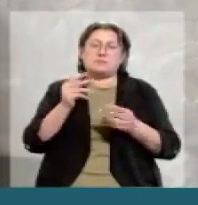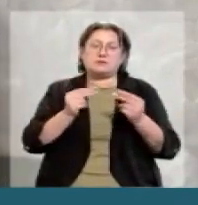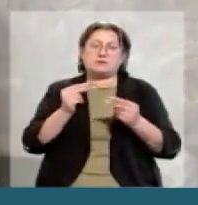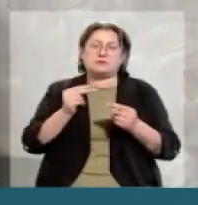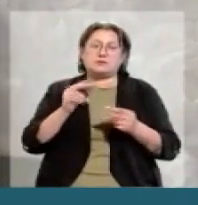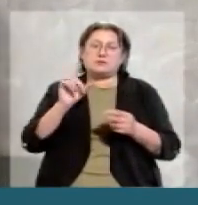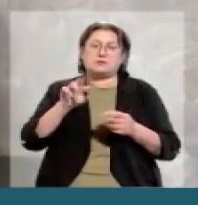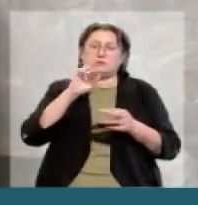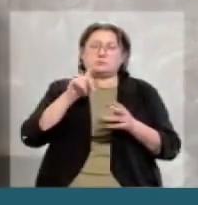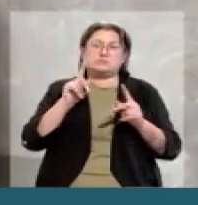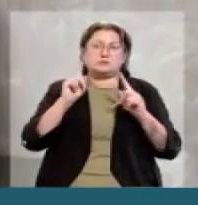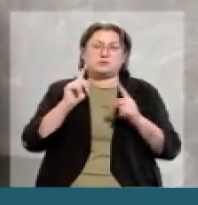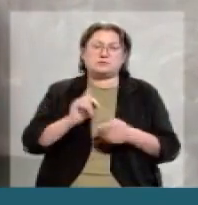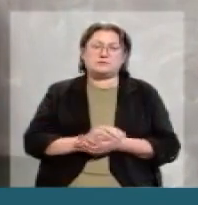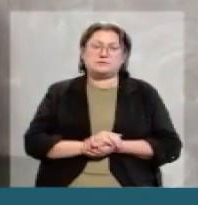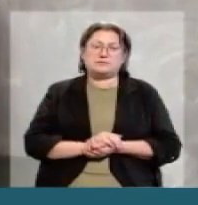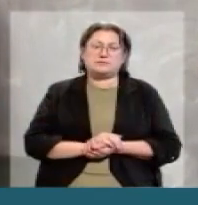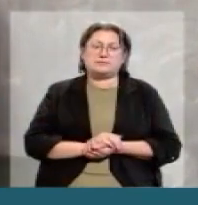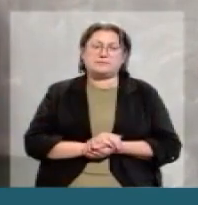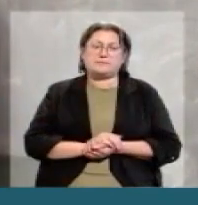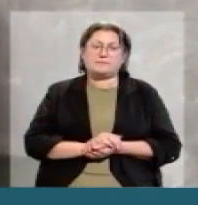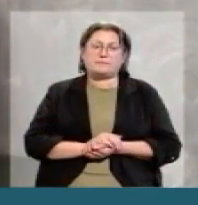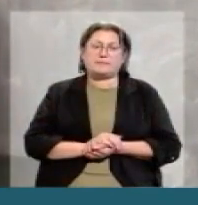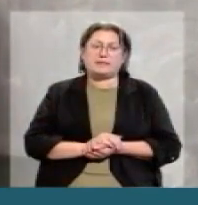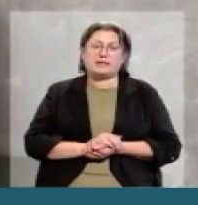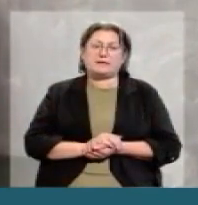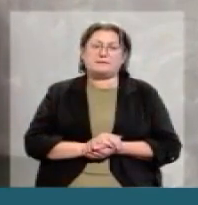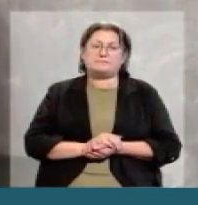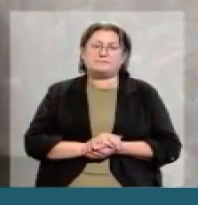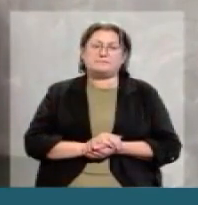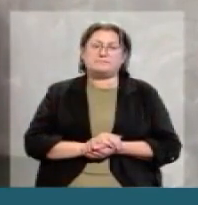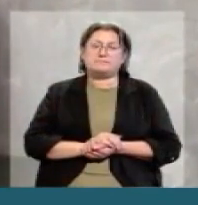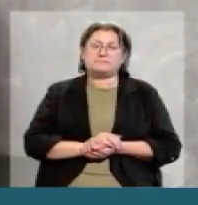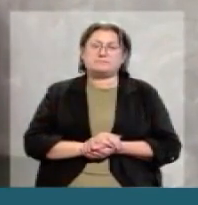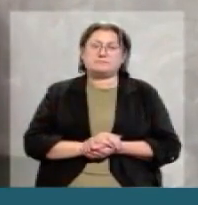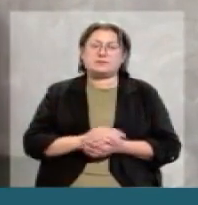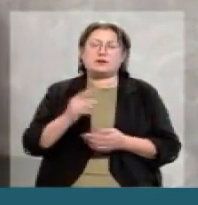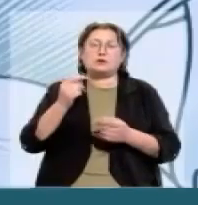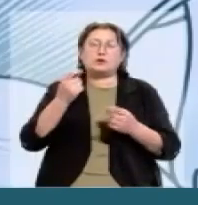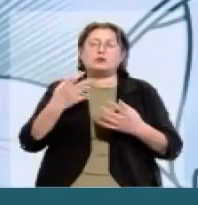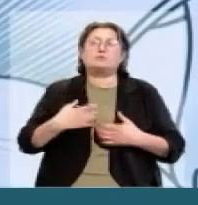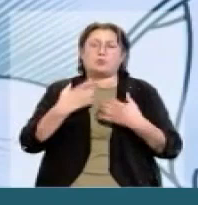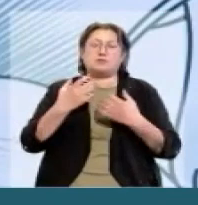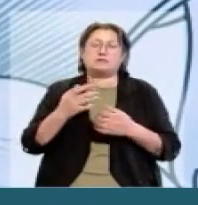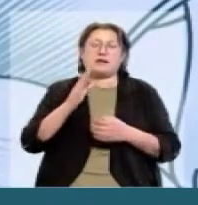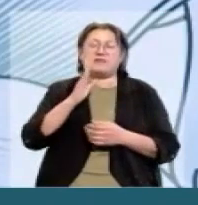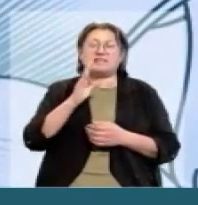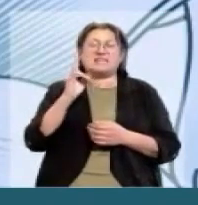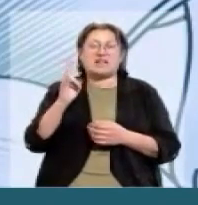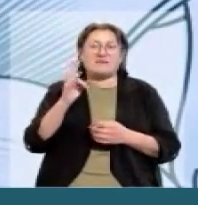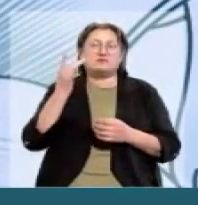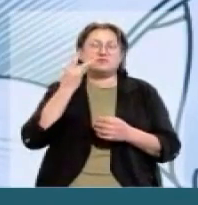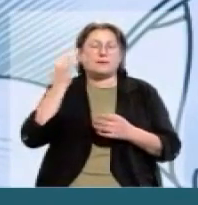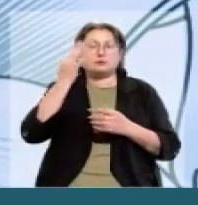что-то тронулся так за провод. И меня так вот закрутило чуть-чуть, ну, испугался. Валентин Николаевич